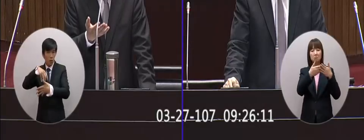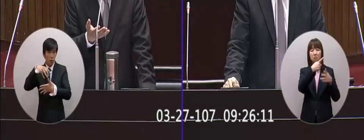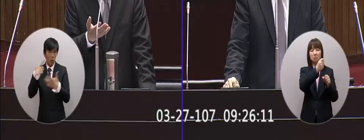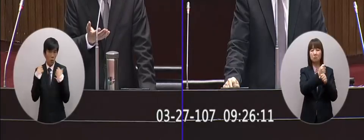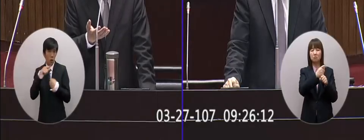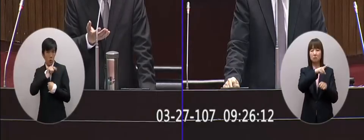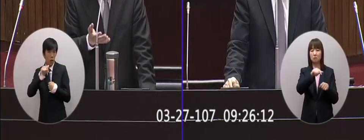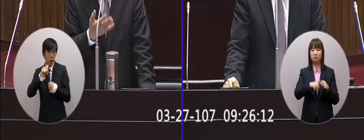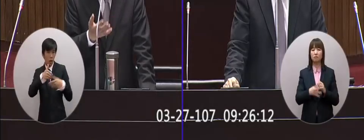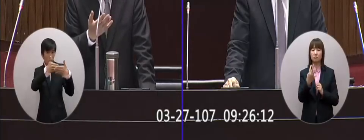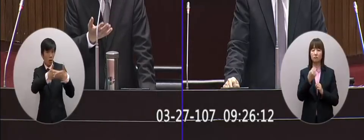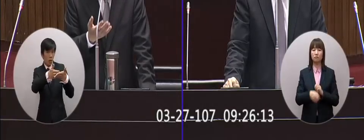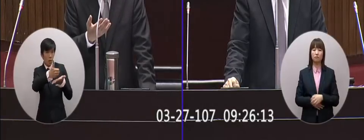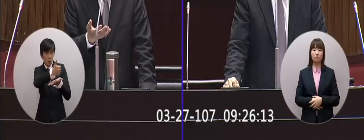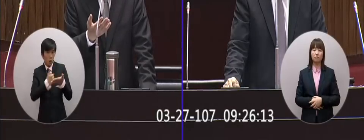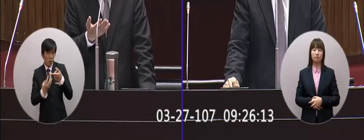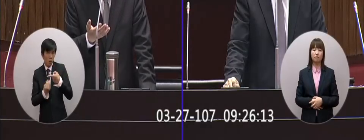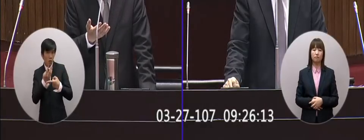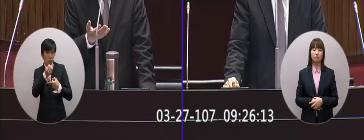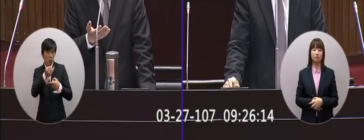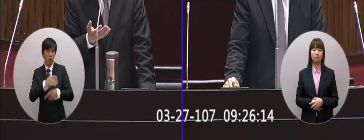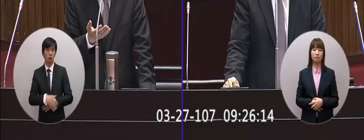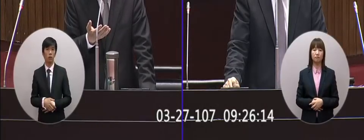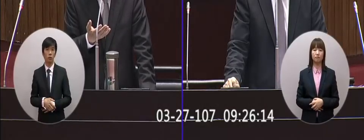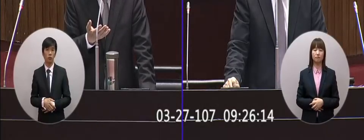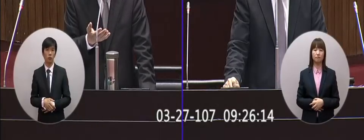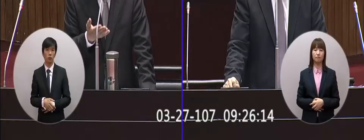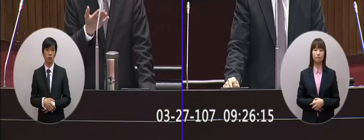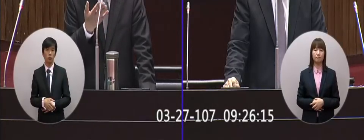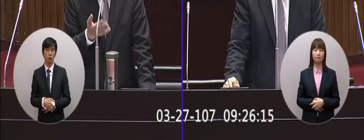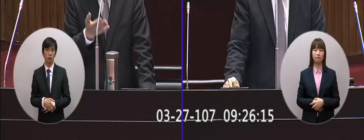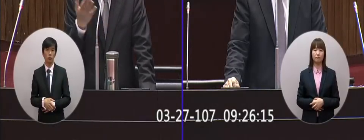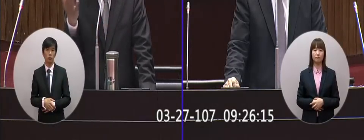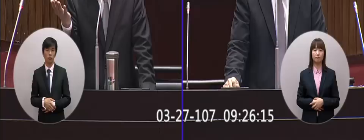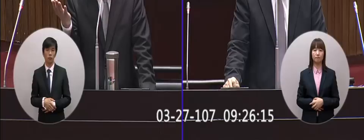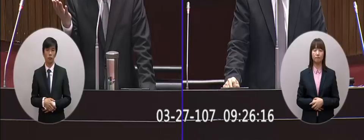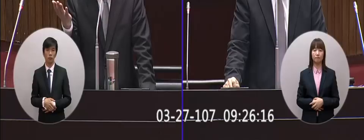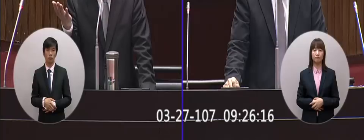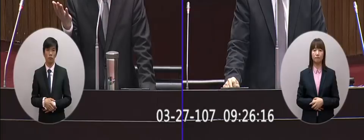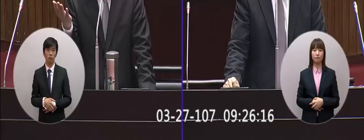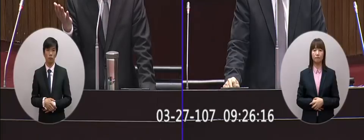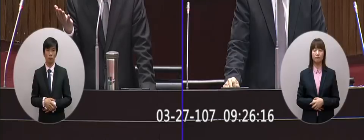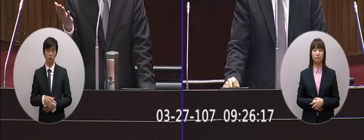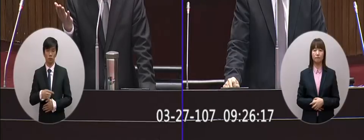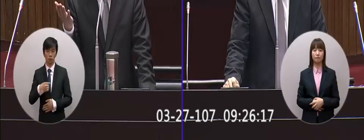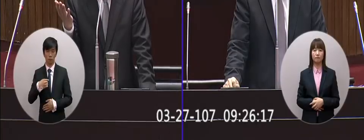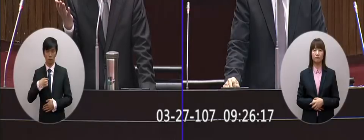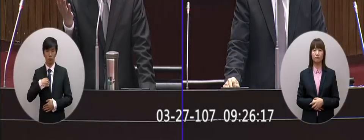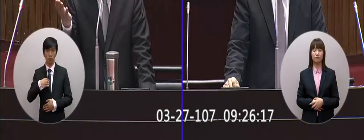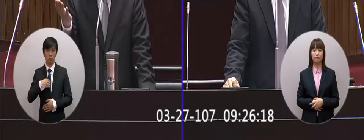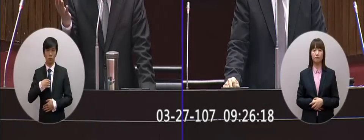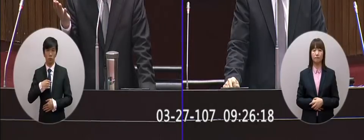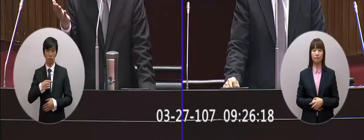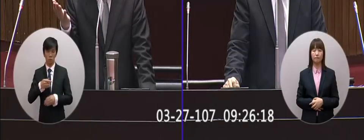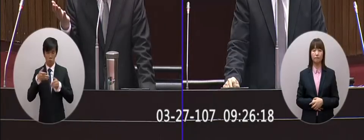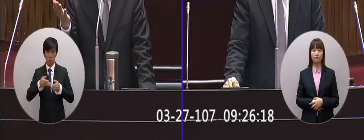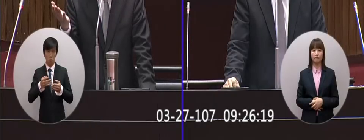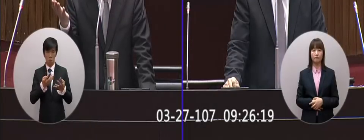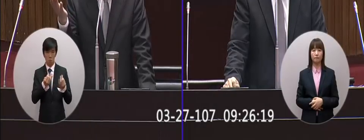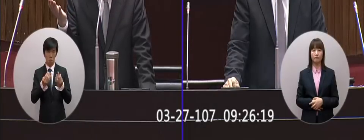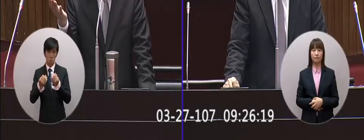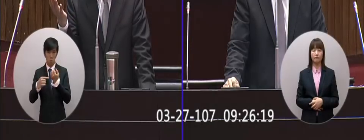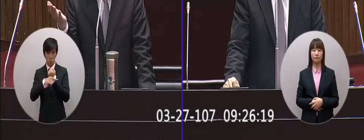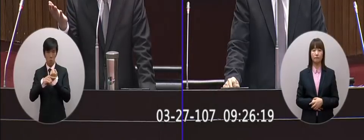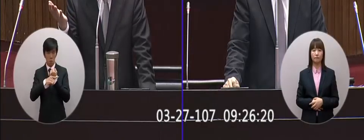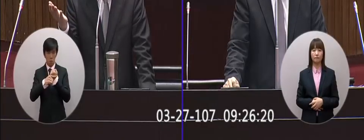的，原料的这个成分，就含中成分到底有多少？那我们必须要明确有一个